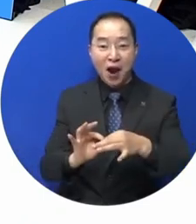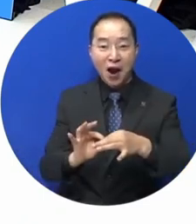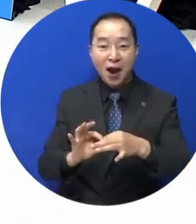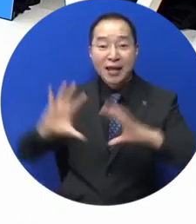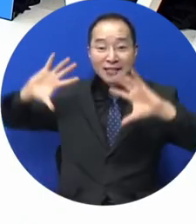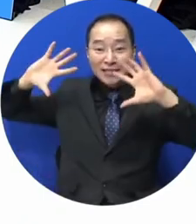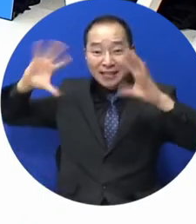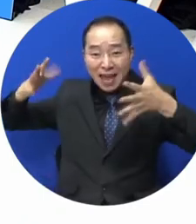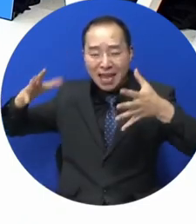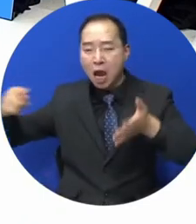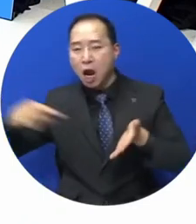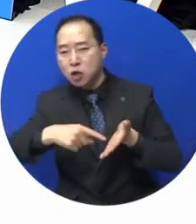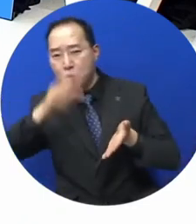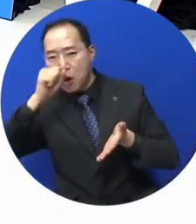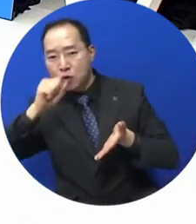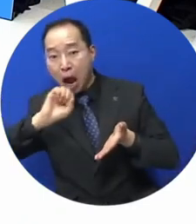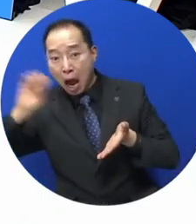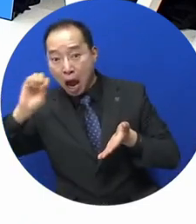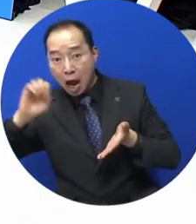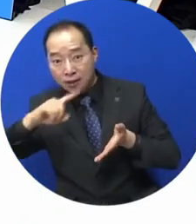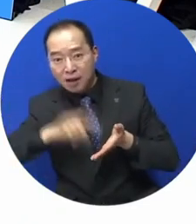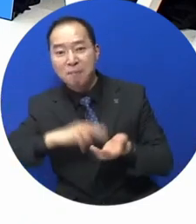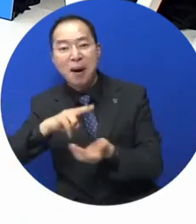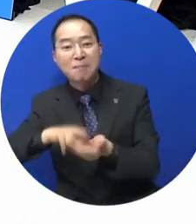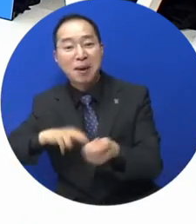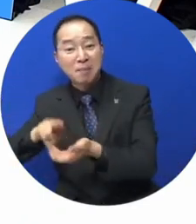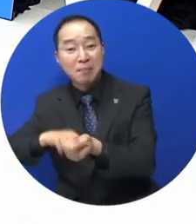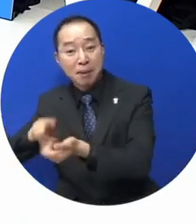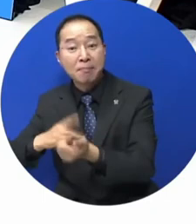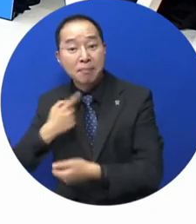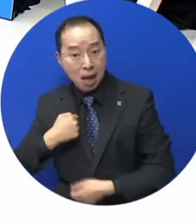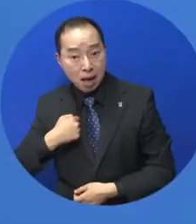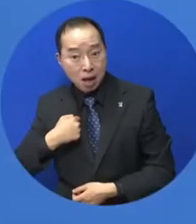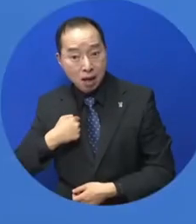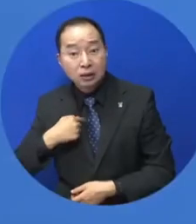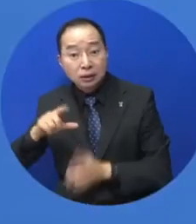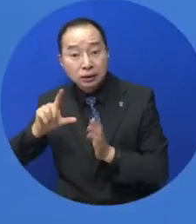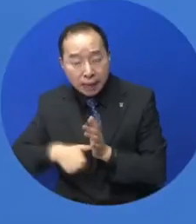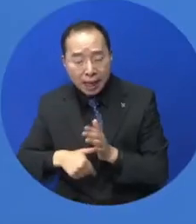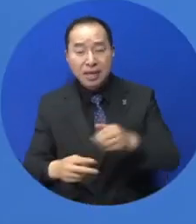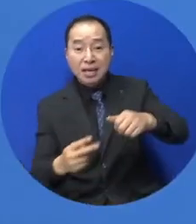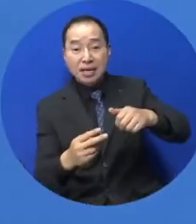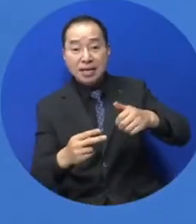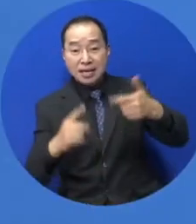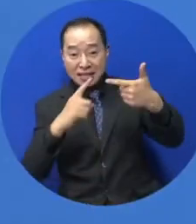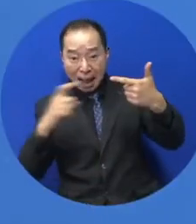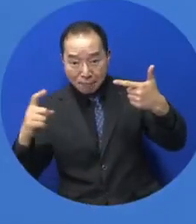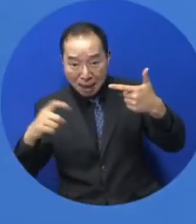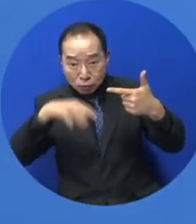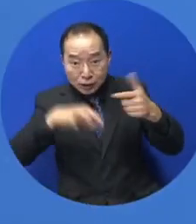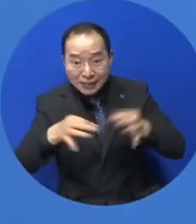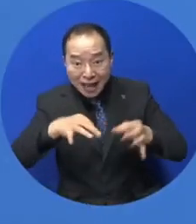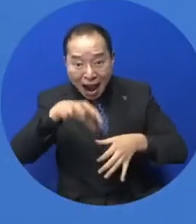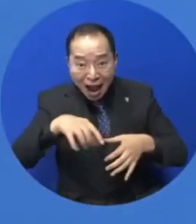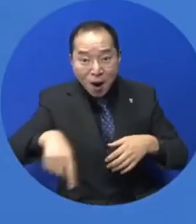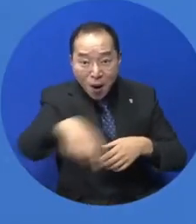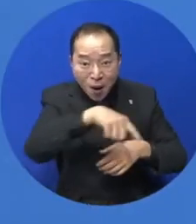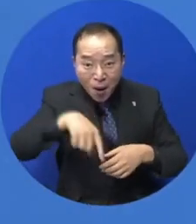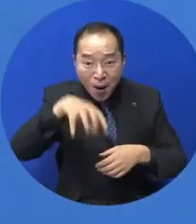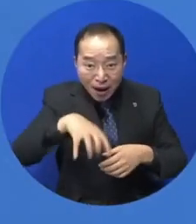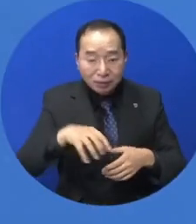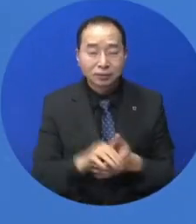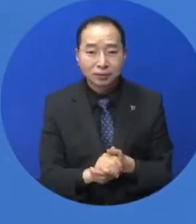세계로 중계를 하면서 이것을 판매를 해봤습니다. 그 당시에 남대문을 거점으로 해서